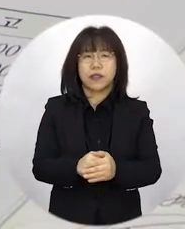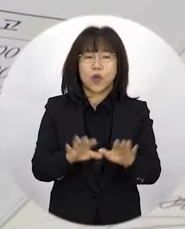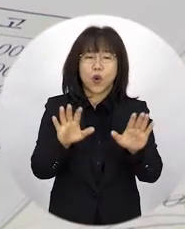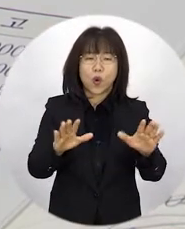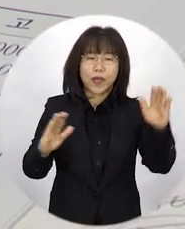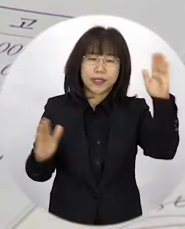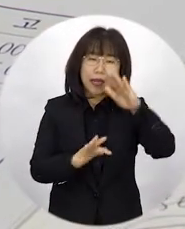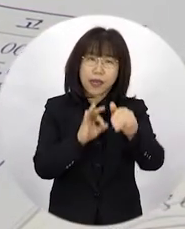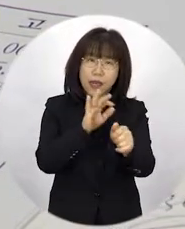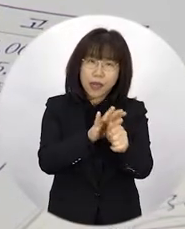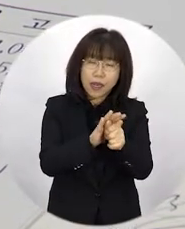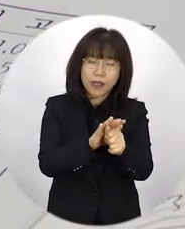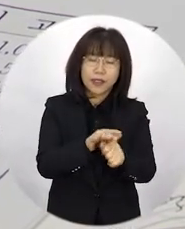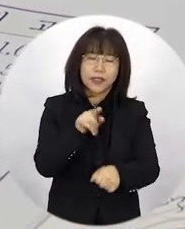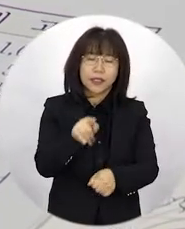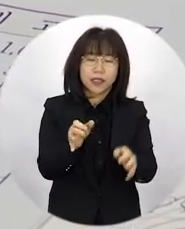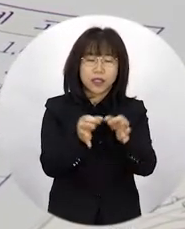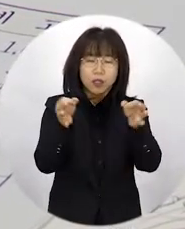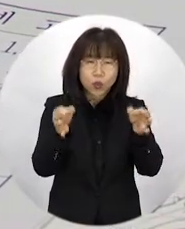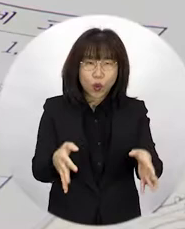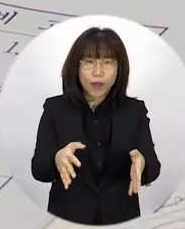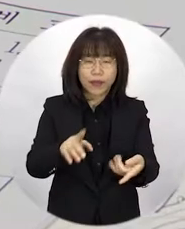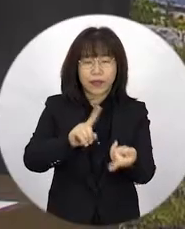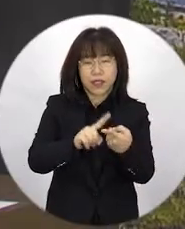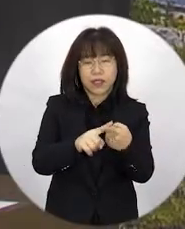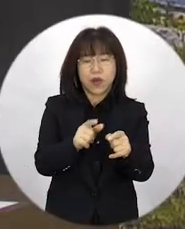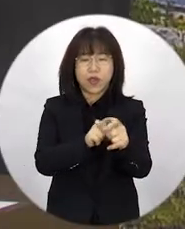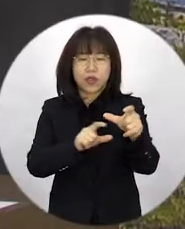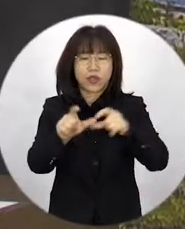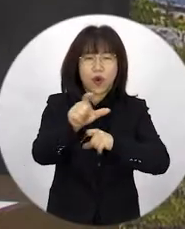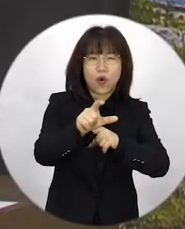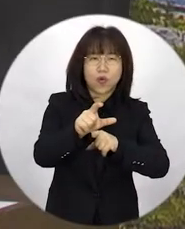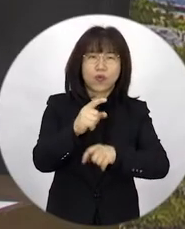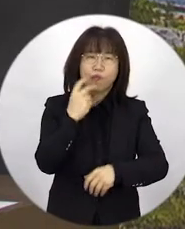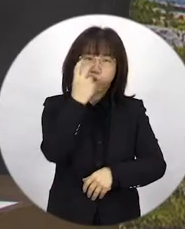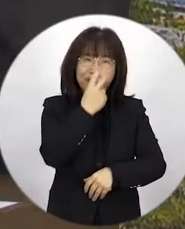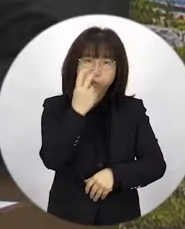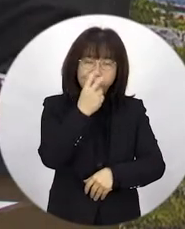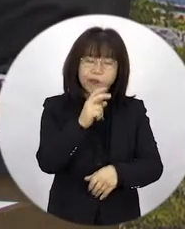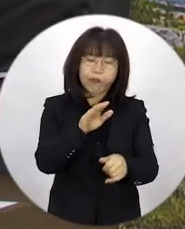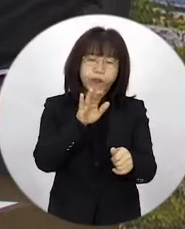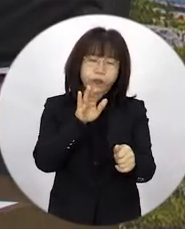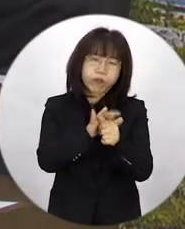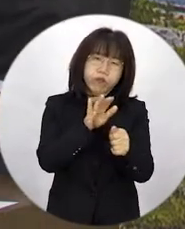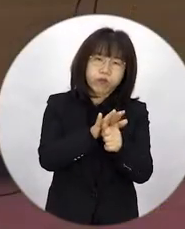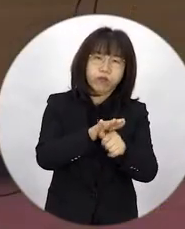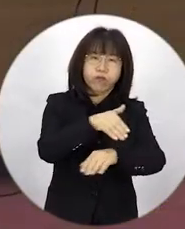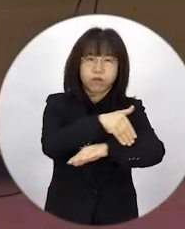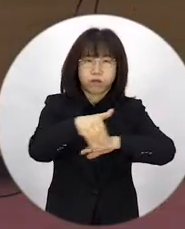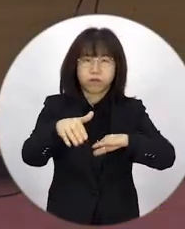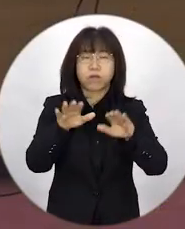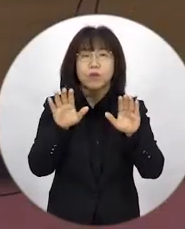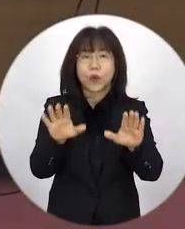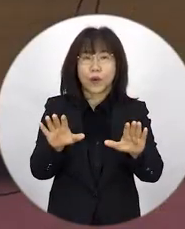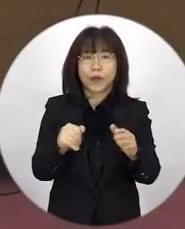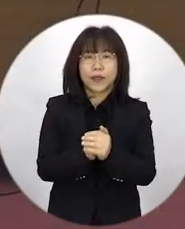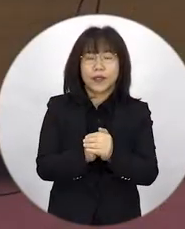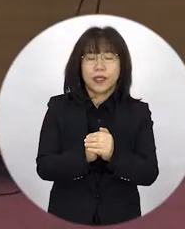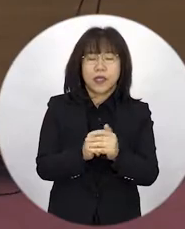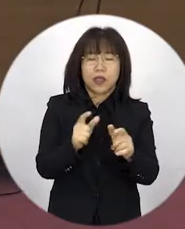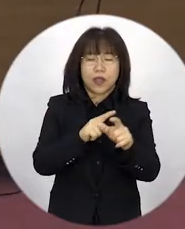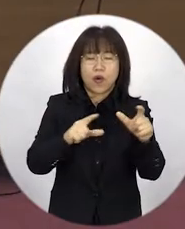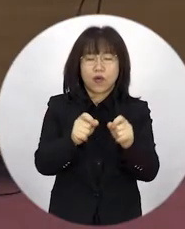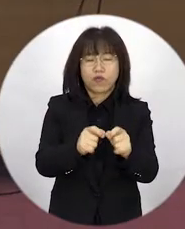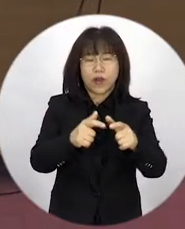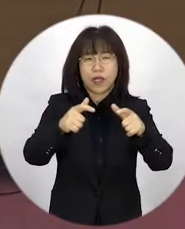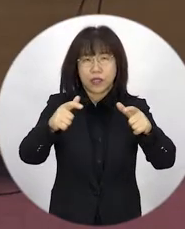올해 장학사업 은 기존 사업을 보완하고 내실화에 지역인재 육성에 중점을 두고 추진하기로 했으며 장학기금 확충과